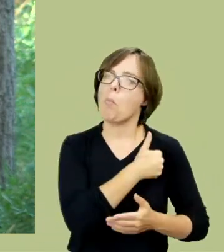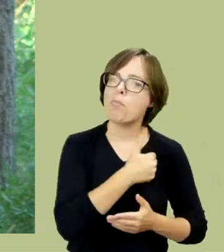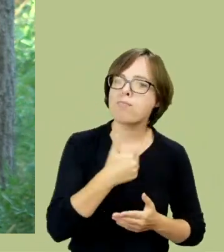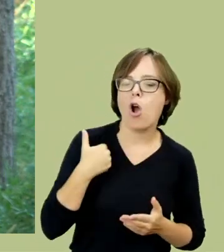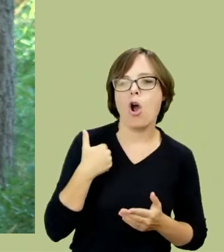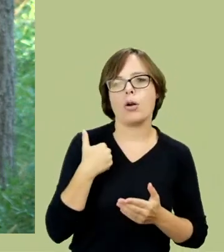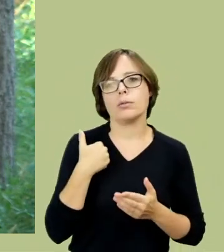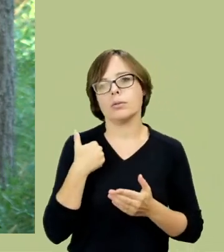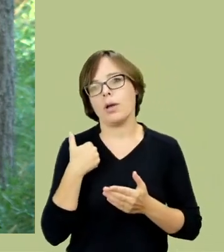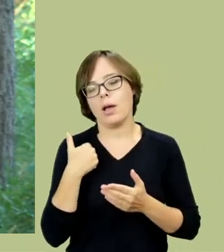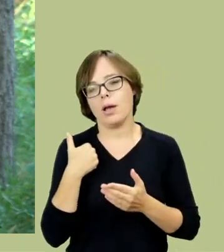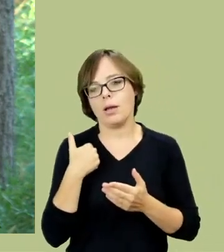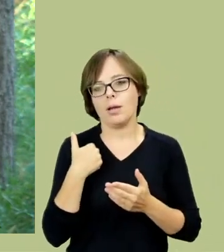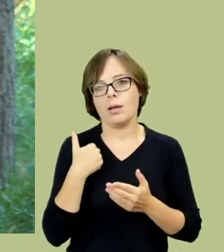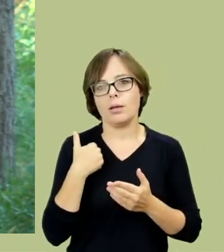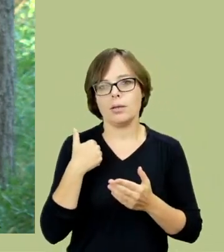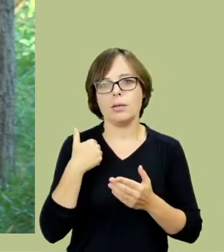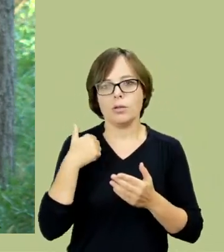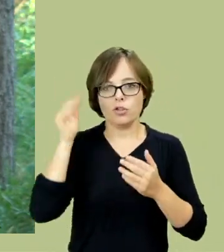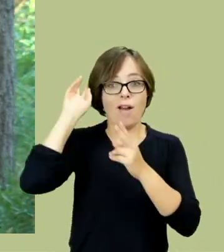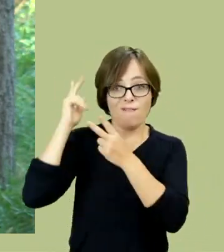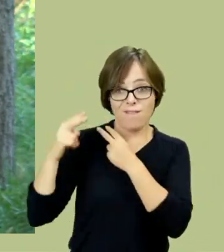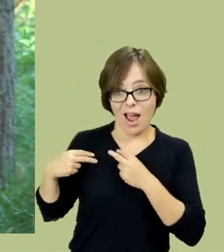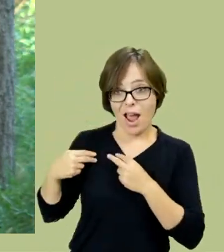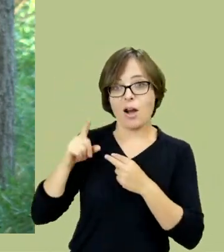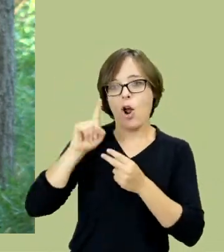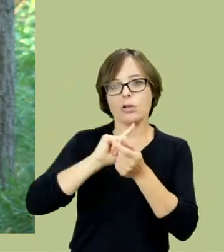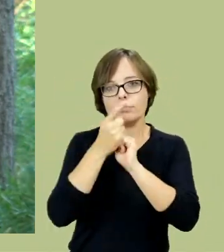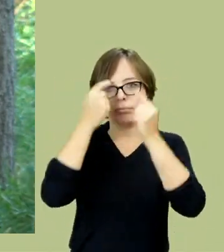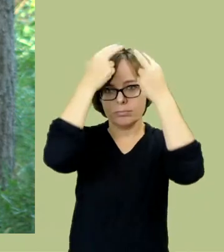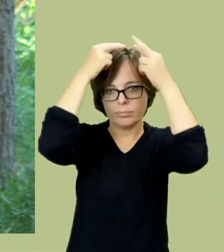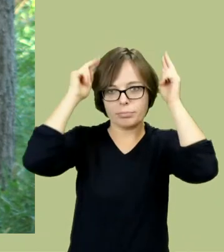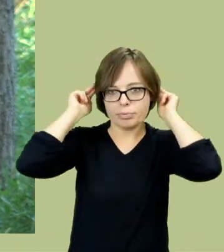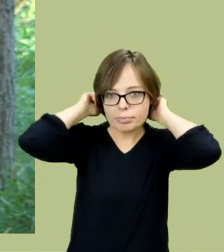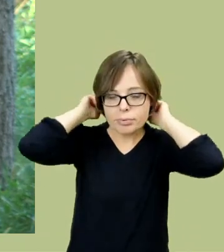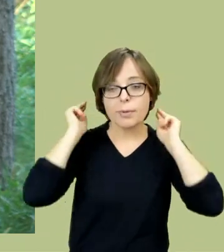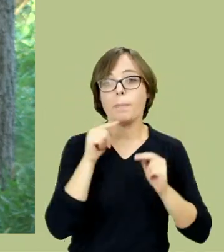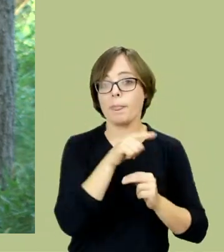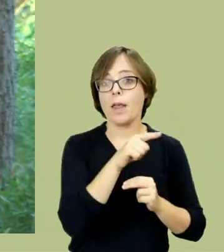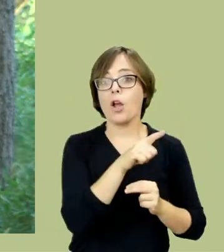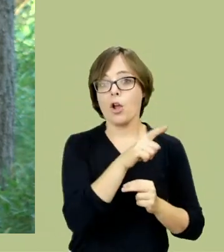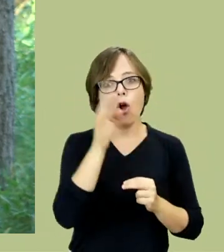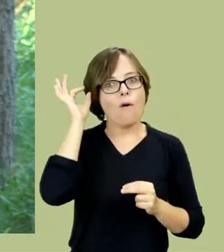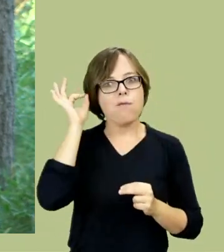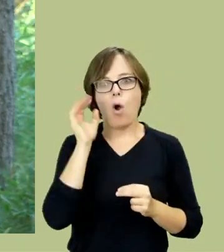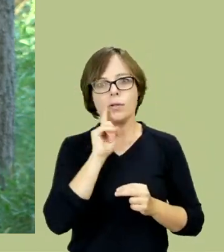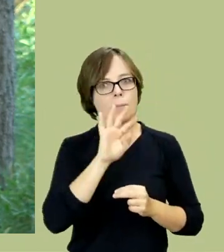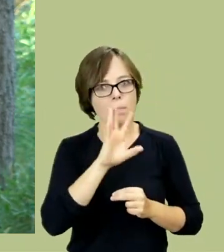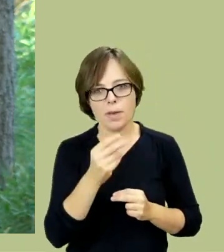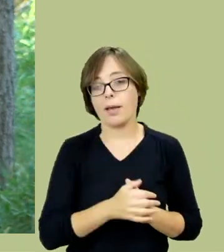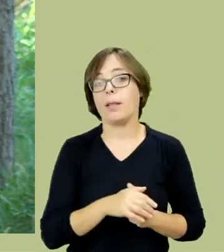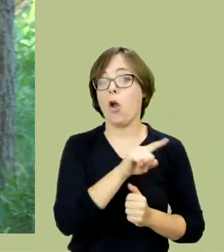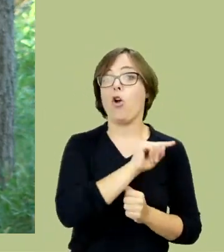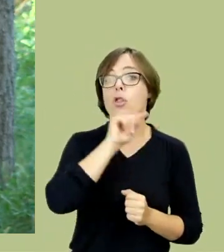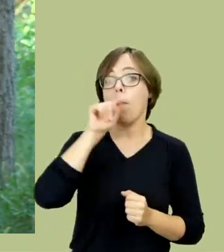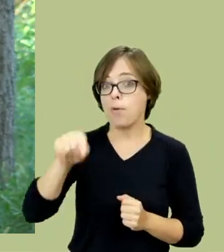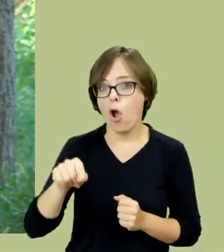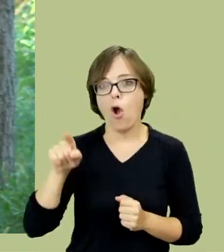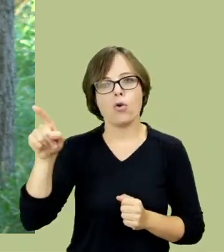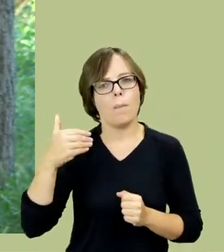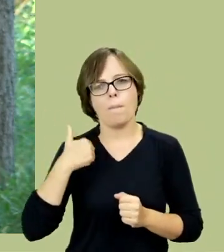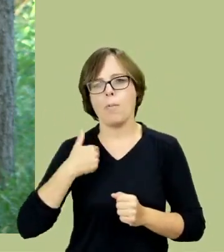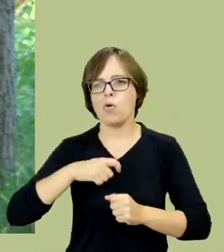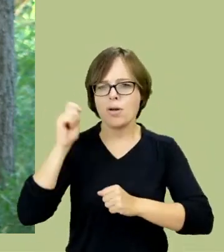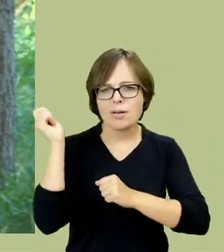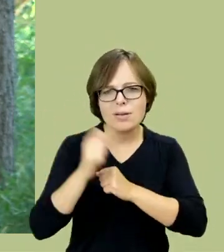taką z warkocza, a włosy miała piękne. No i oczywiście została reprymendę, została w